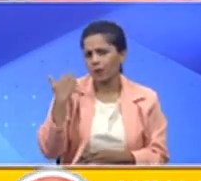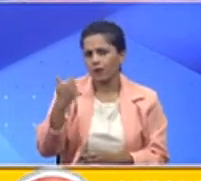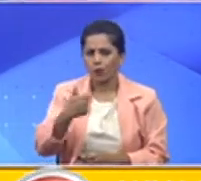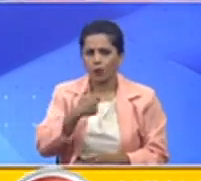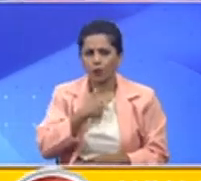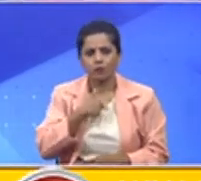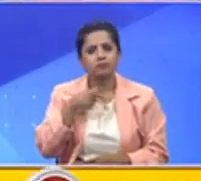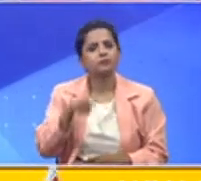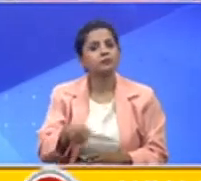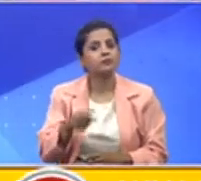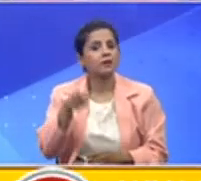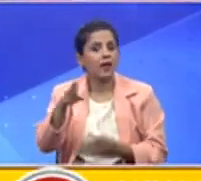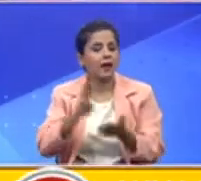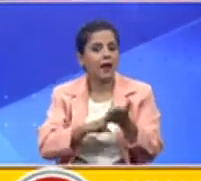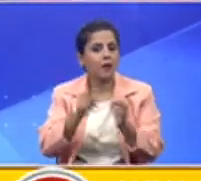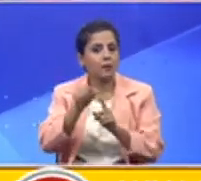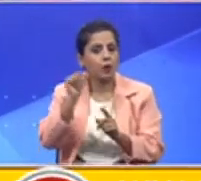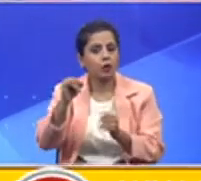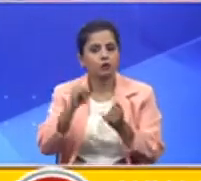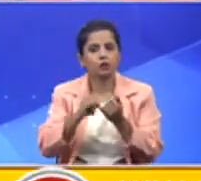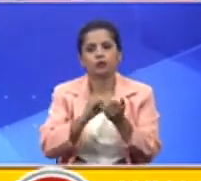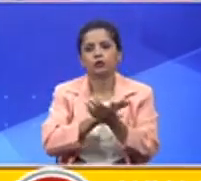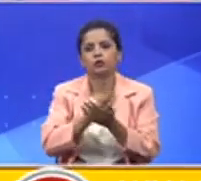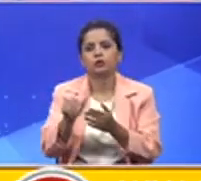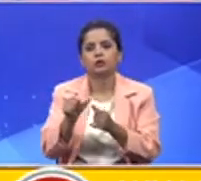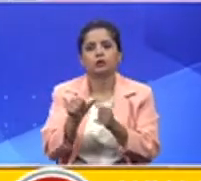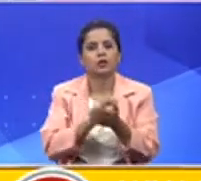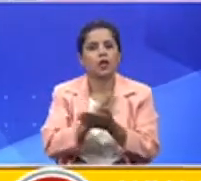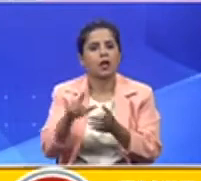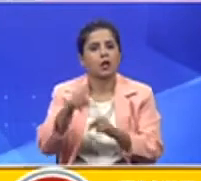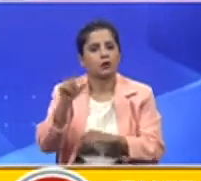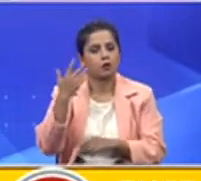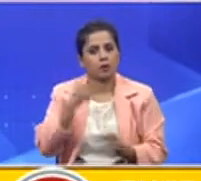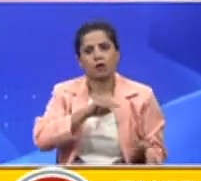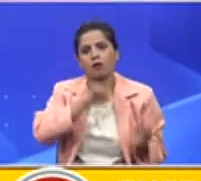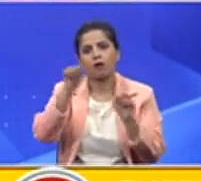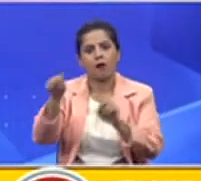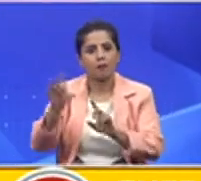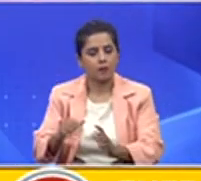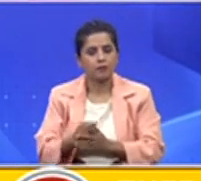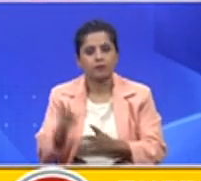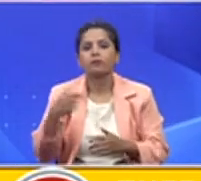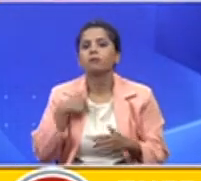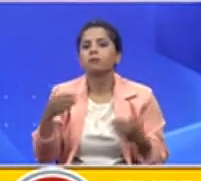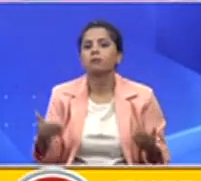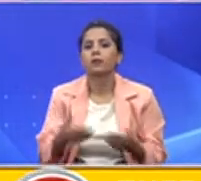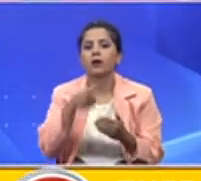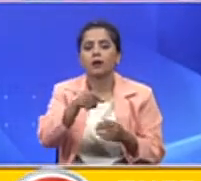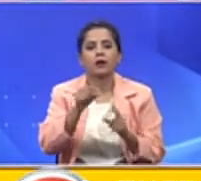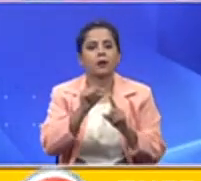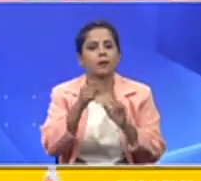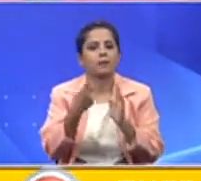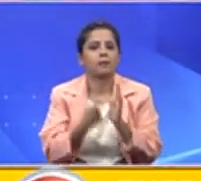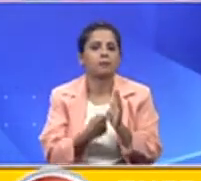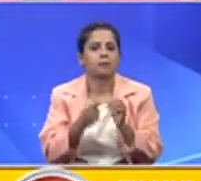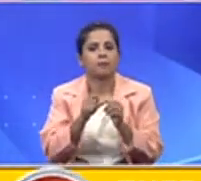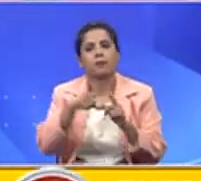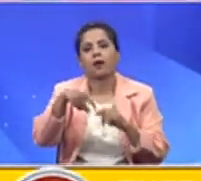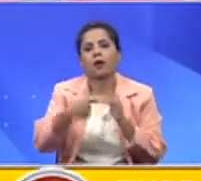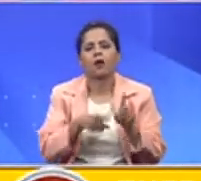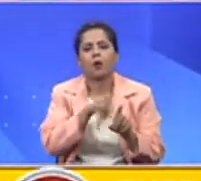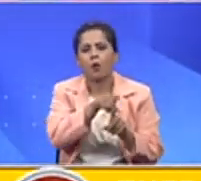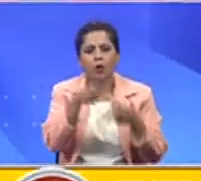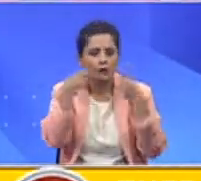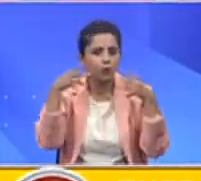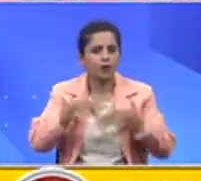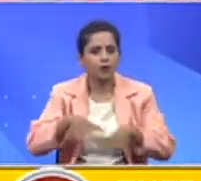मैं MP के शडूर गया था वहां मेरी मुलाकात पकरिया गाउं के आदिवासी भाई